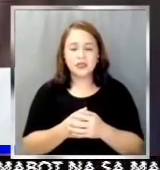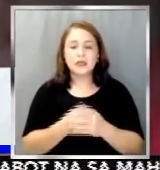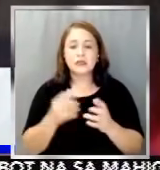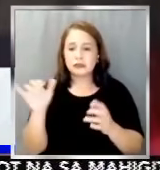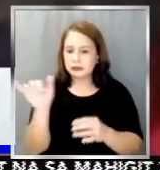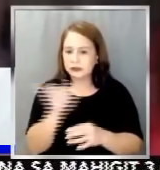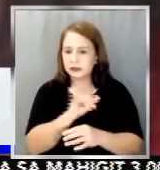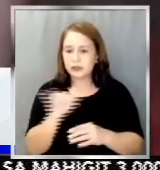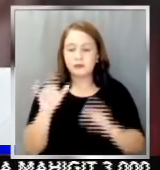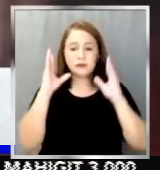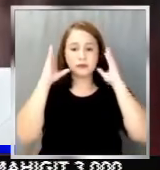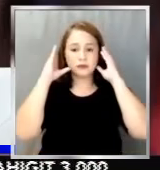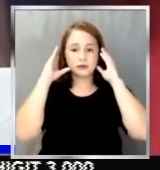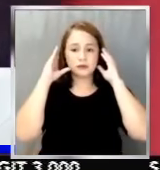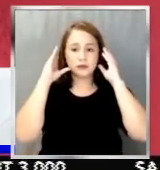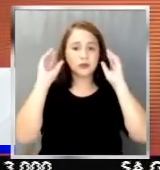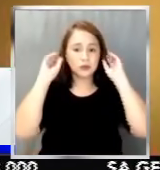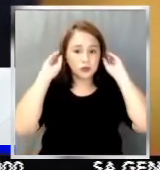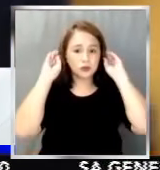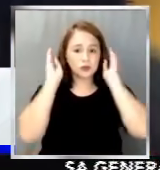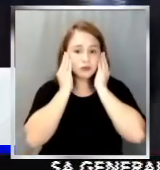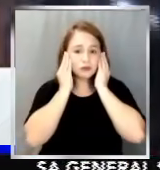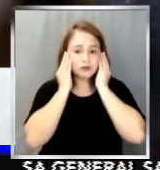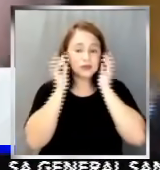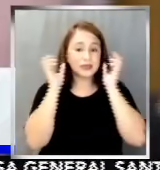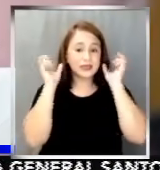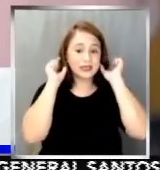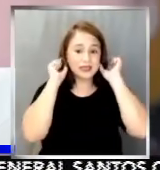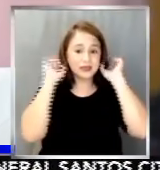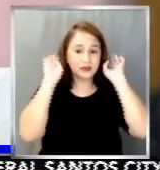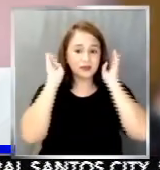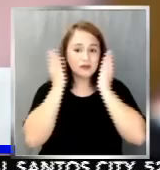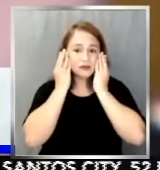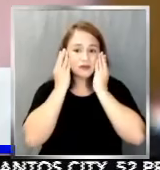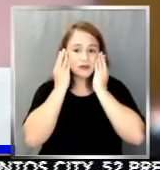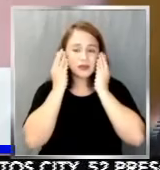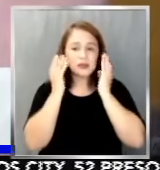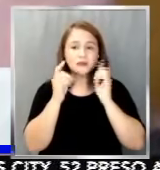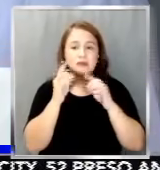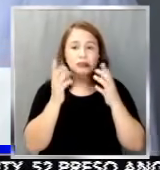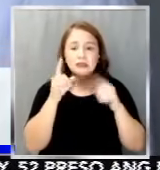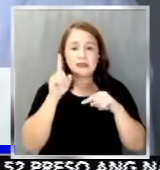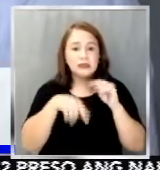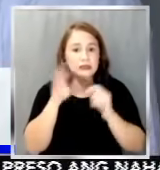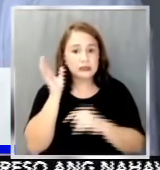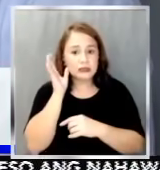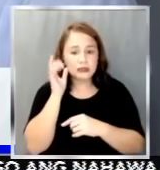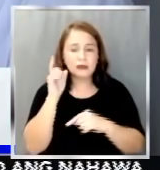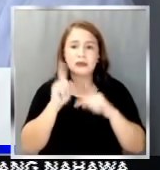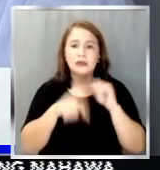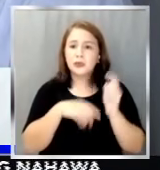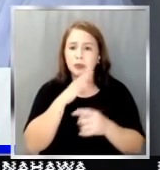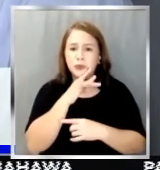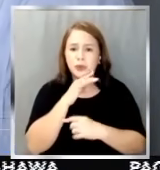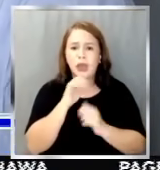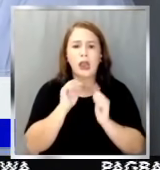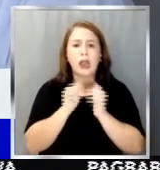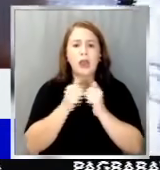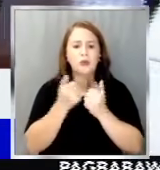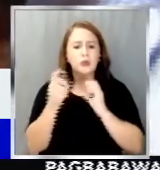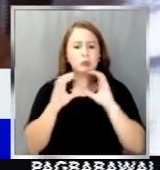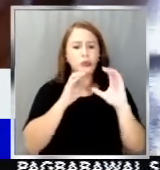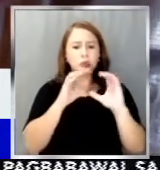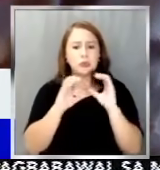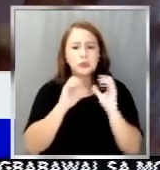nakatiklop ang tenga. Baka pag di siya nakarinig, di rin siya magsasalita, paano kami makikipag-communication sa